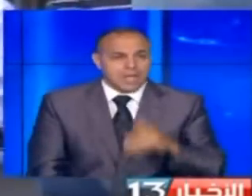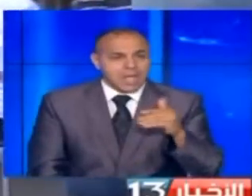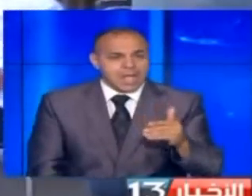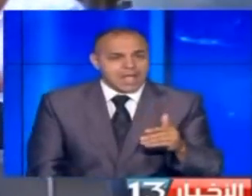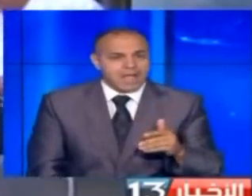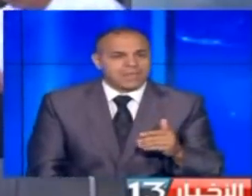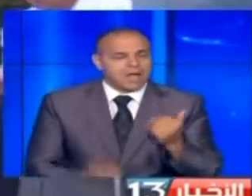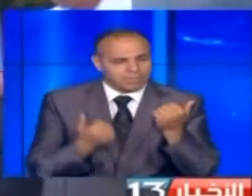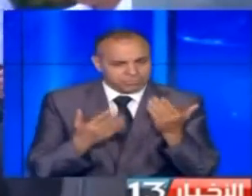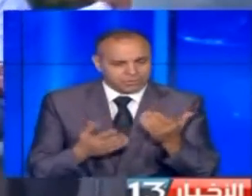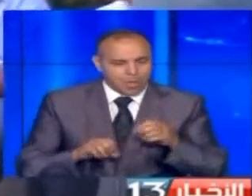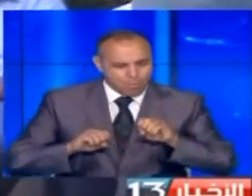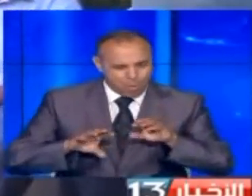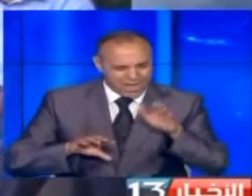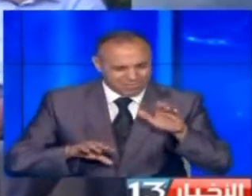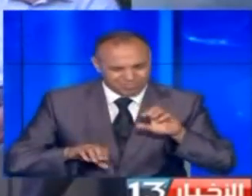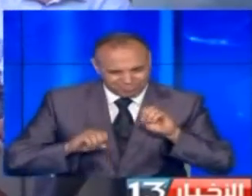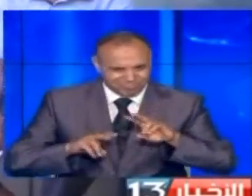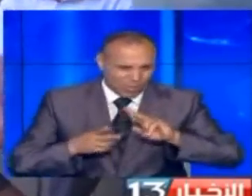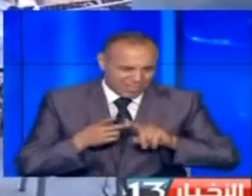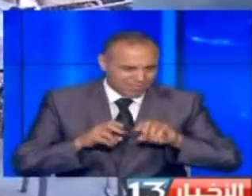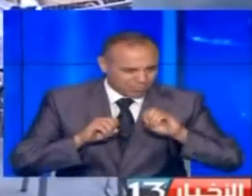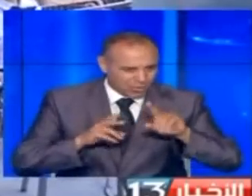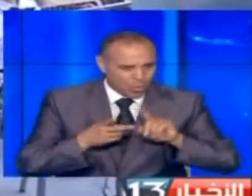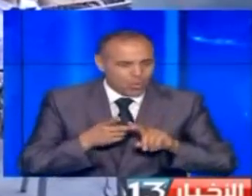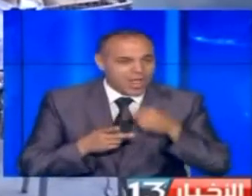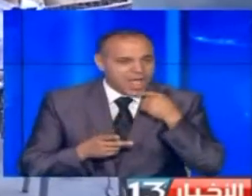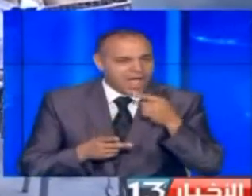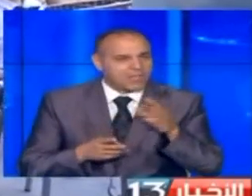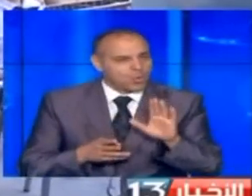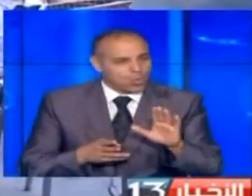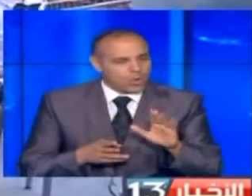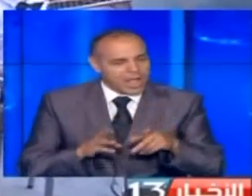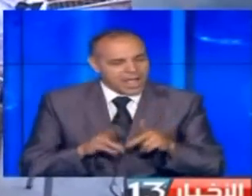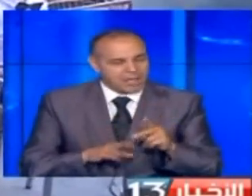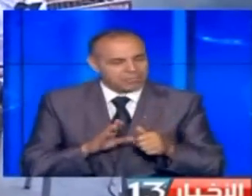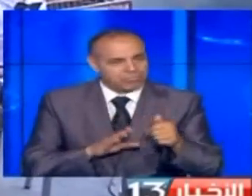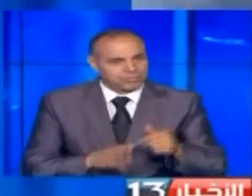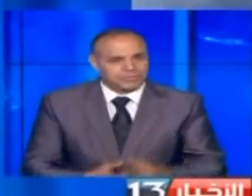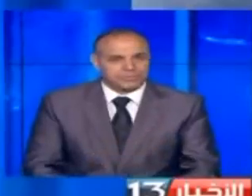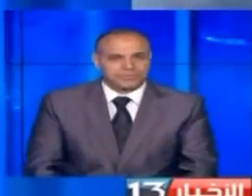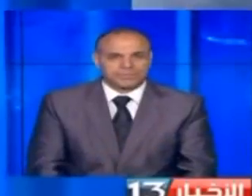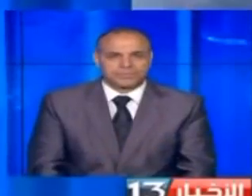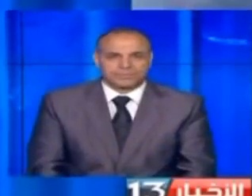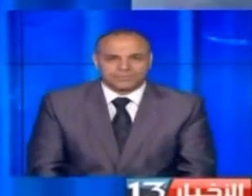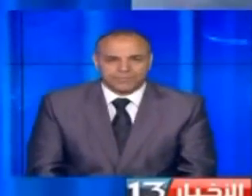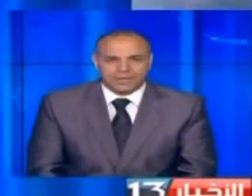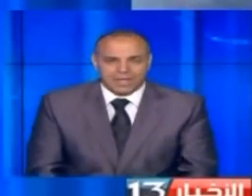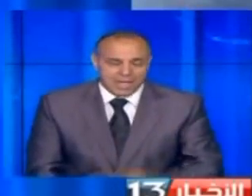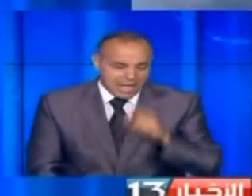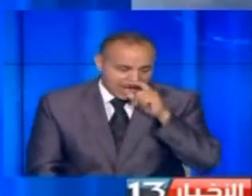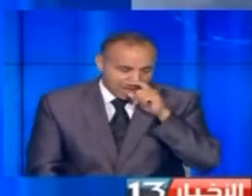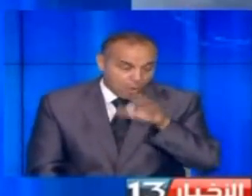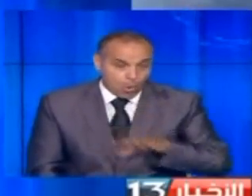التظاهرة تم تكريم المعلمين والأساتذة الذين كان لهم الفضل في هذا التميز. إلى